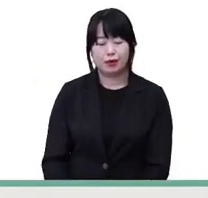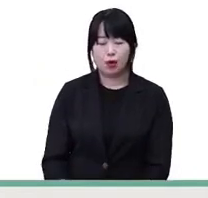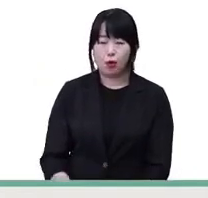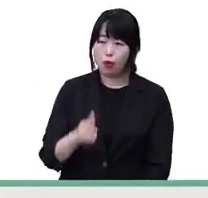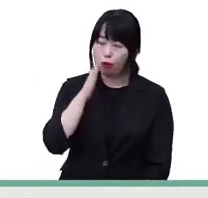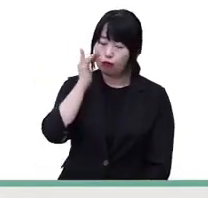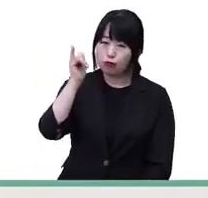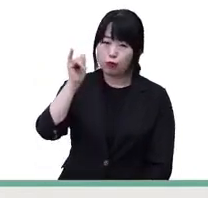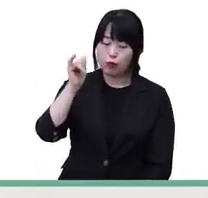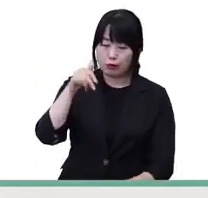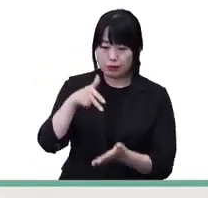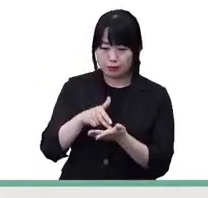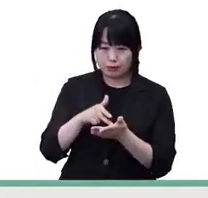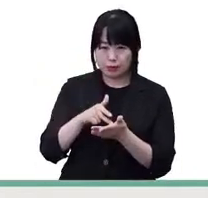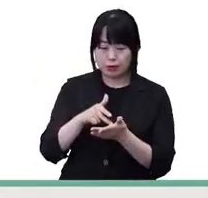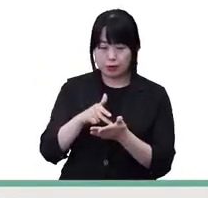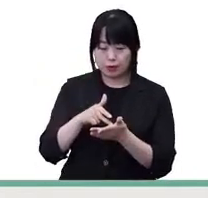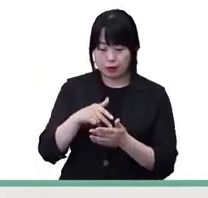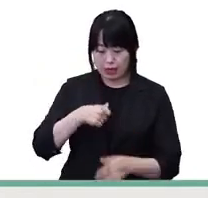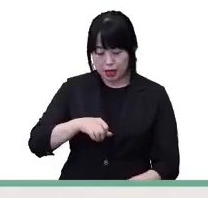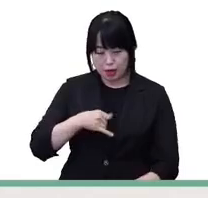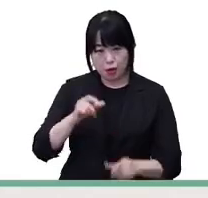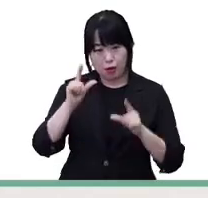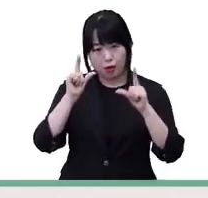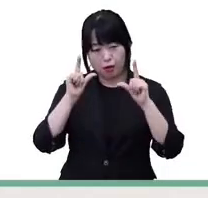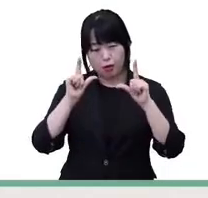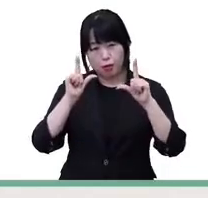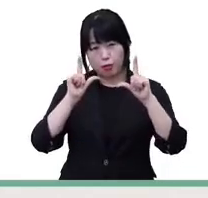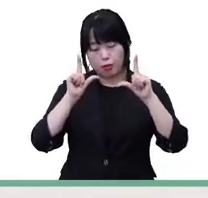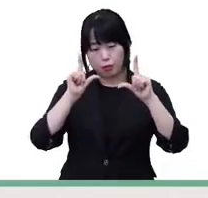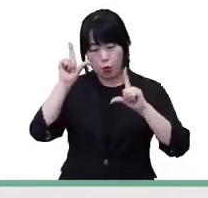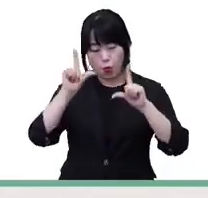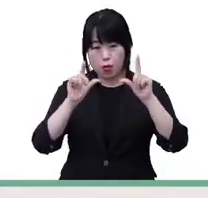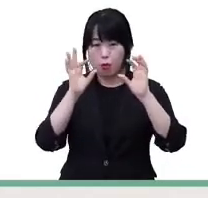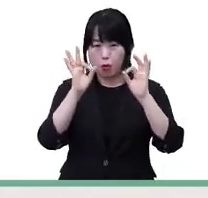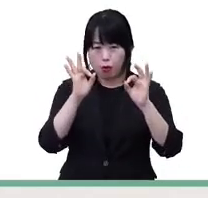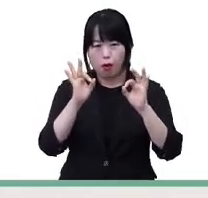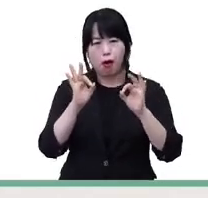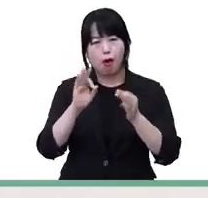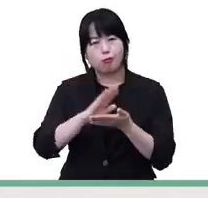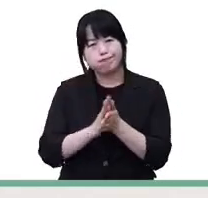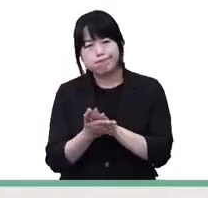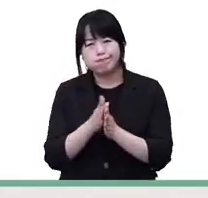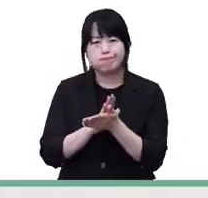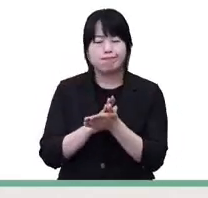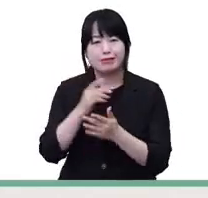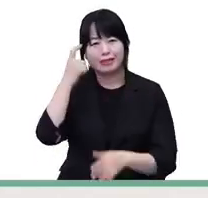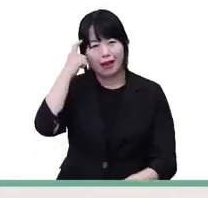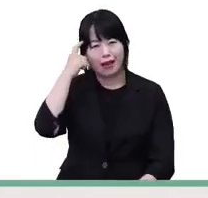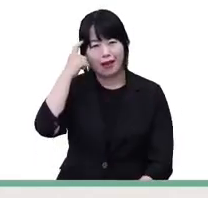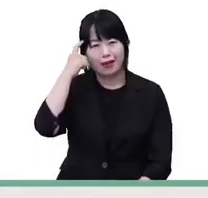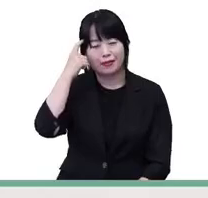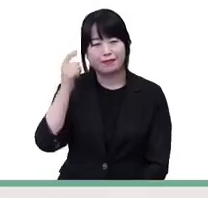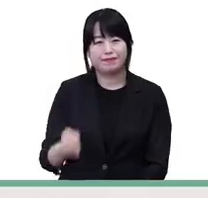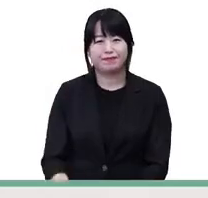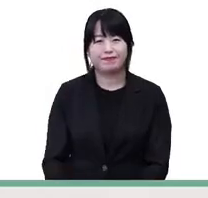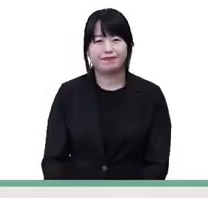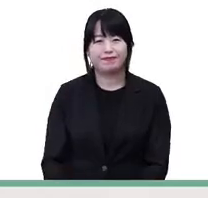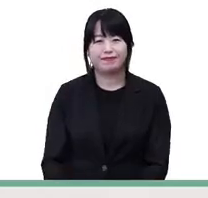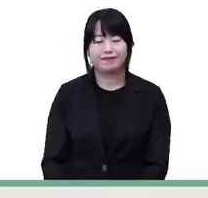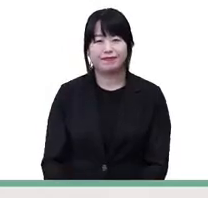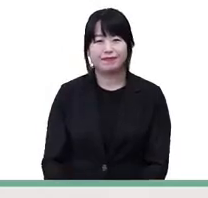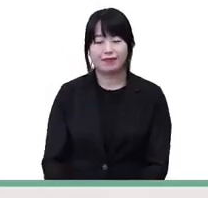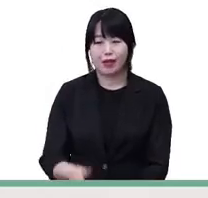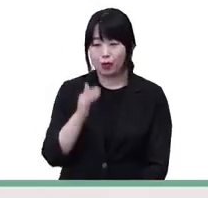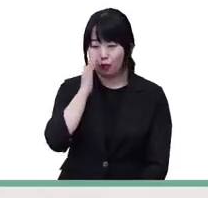것처럼 보이니까 부모님도 거기에 맞춰서 대응하기가 그만큼 힘들어지는 그런 거죠. 그래서 부모님이 이렇게 주실 수